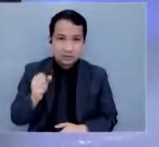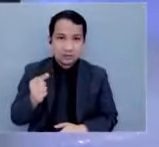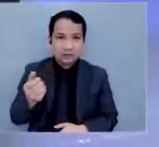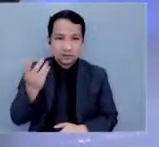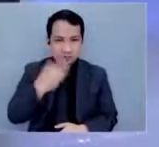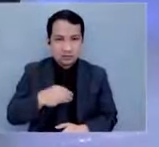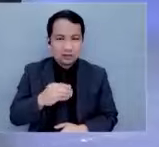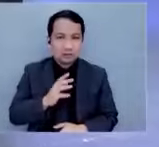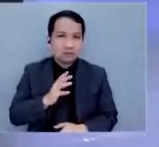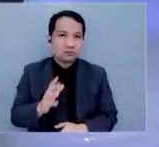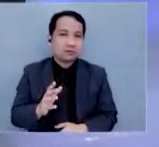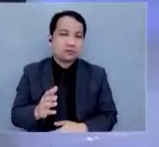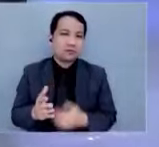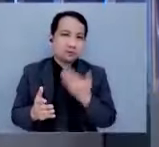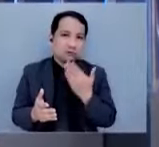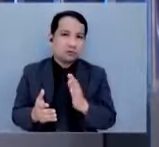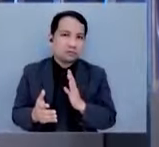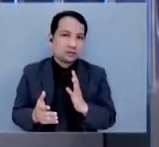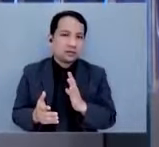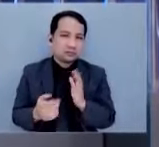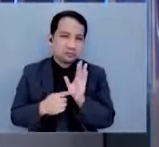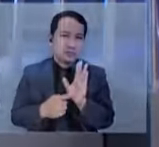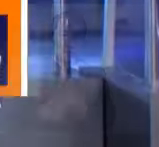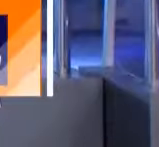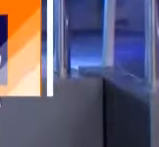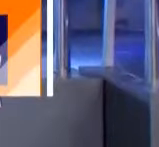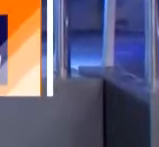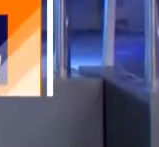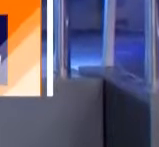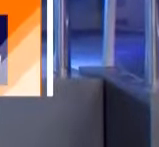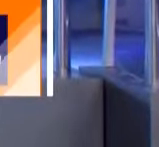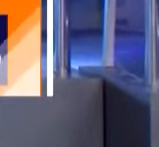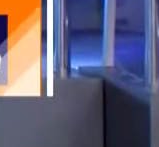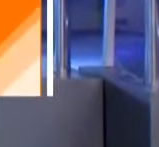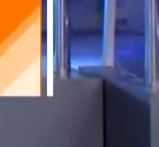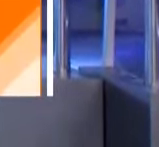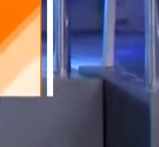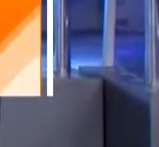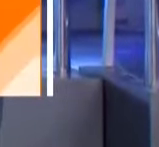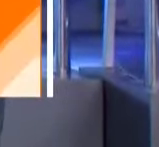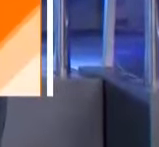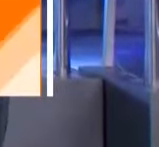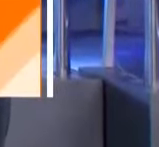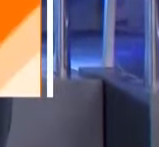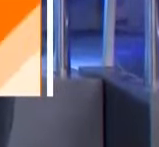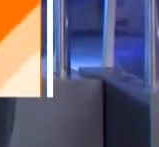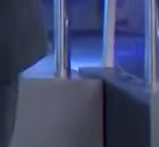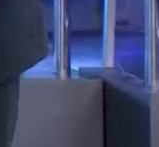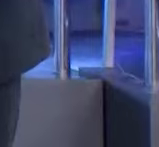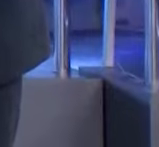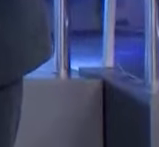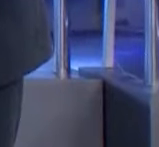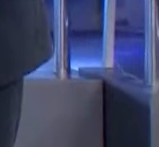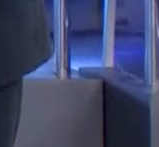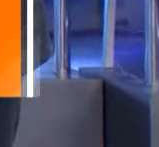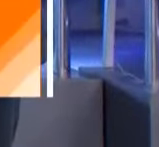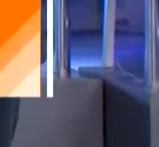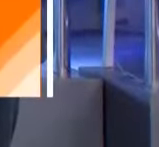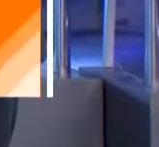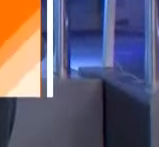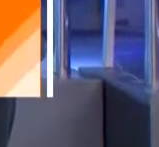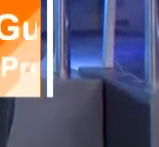well. Tama yung ginawa niya. At yan ang mga balita at impormasyong dapat niyong malaman sa araw na ito. Mga balita para sa may alam